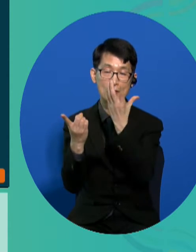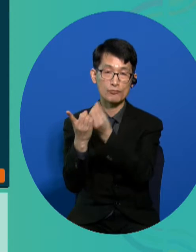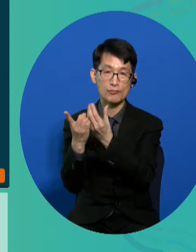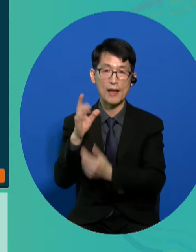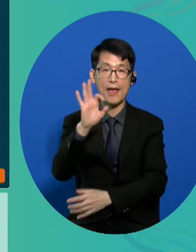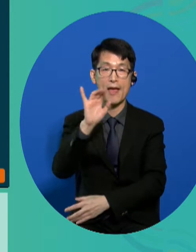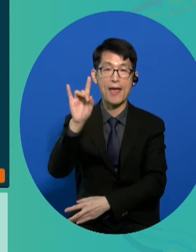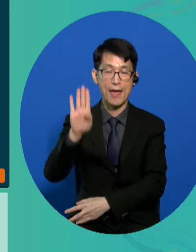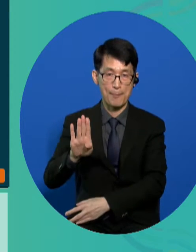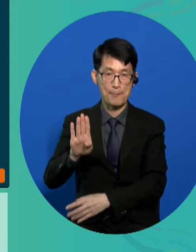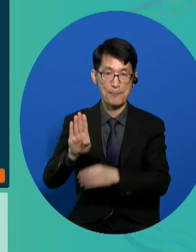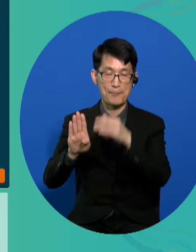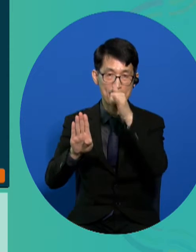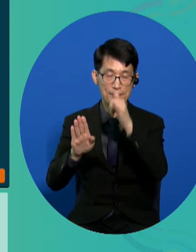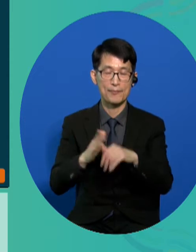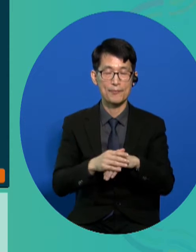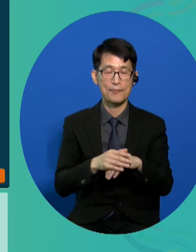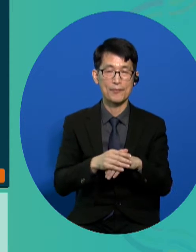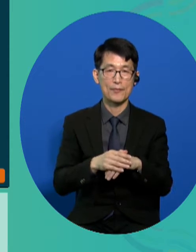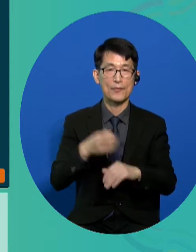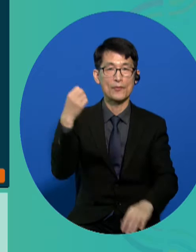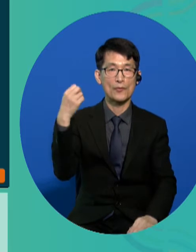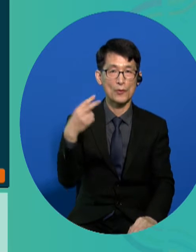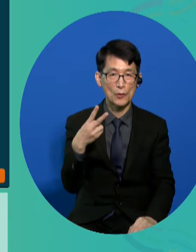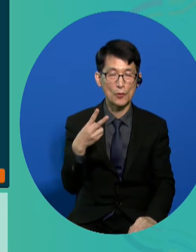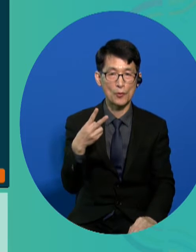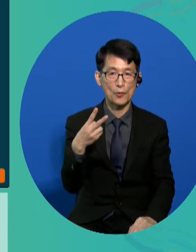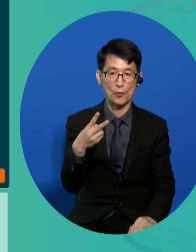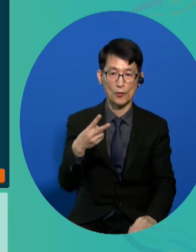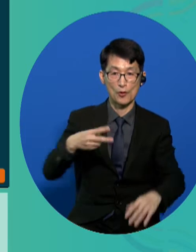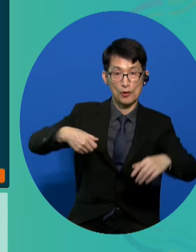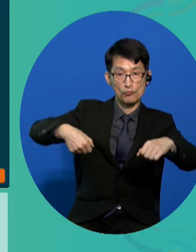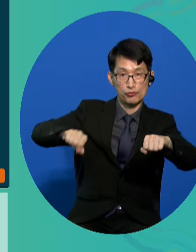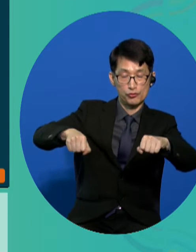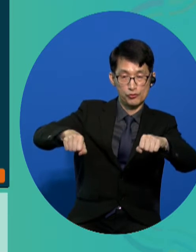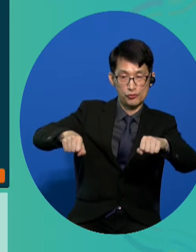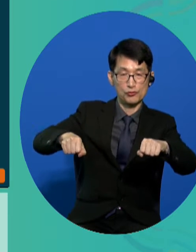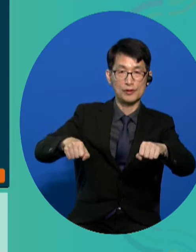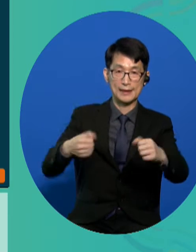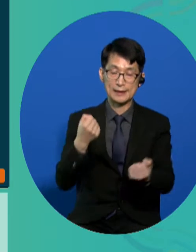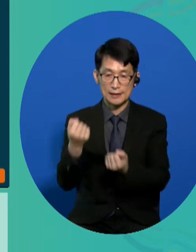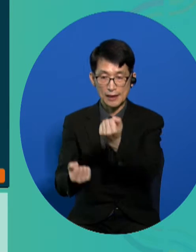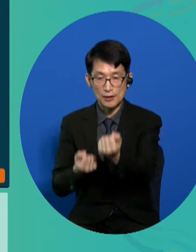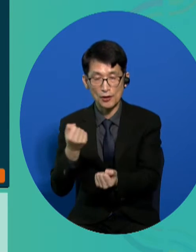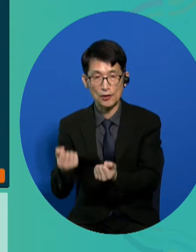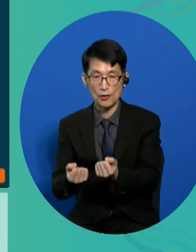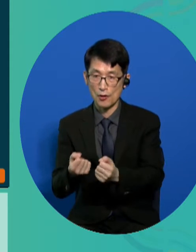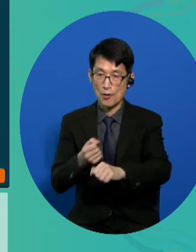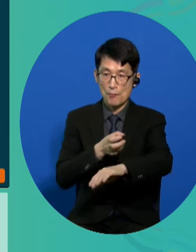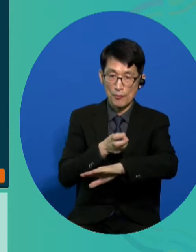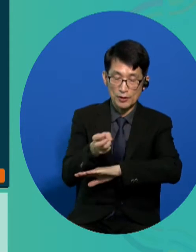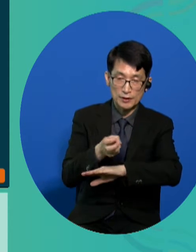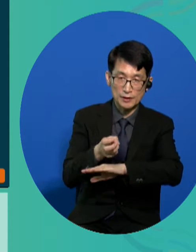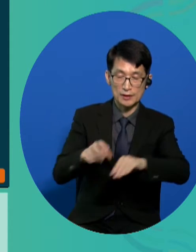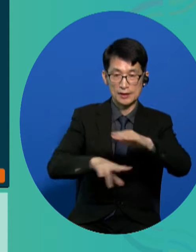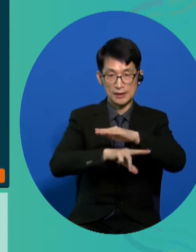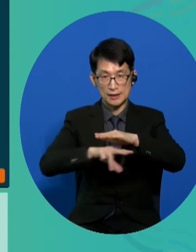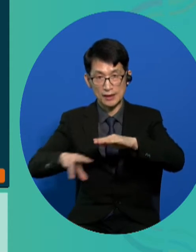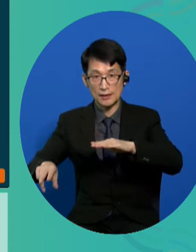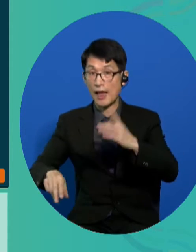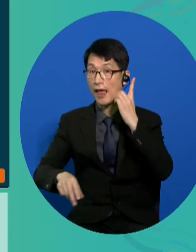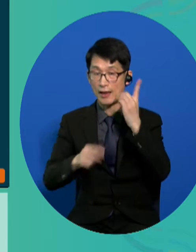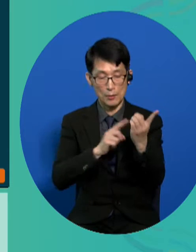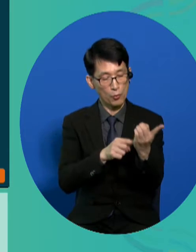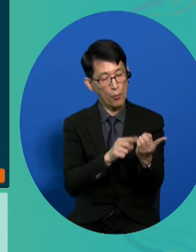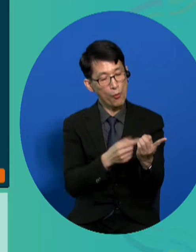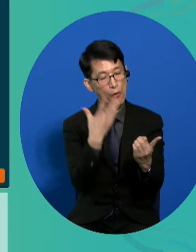있습니다. 스쿠터도 있고요. 자전거, 지하철, 택시, 버스 이르기까지 우리 도시 내에서 여러 유형의